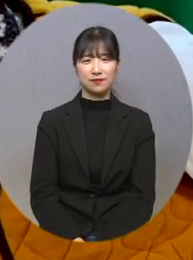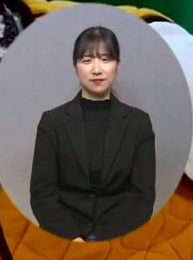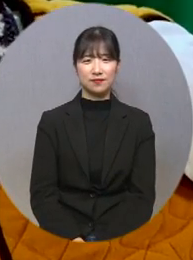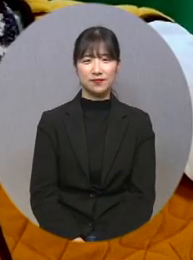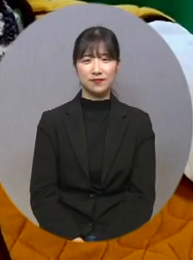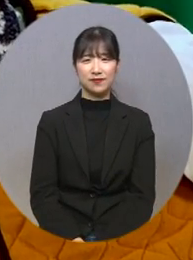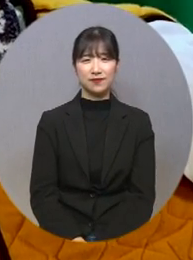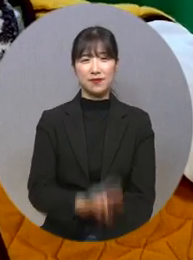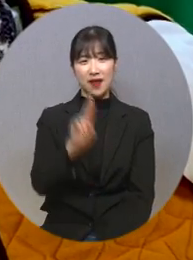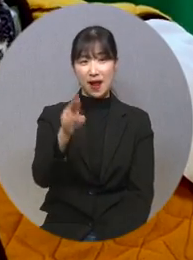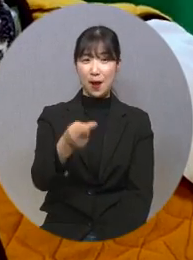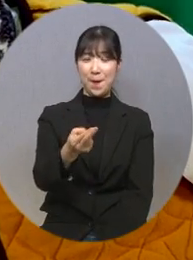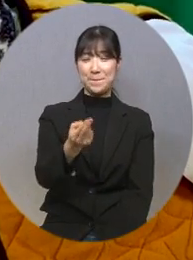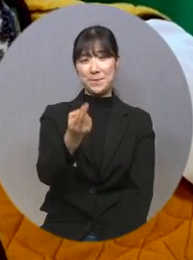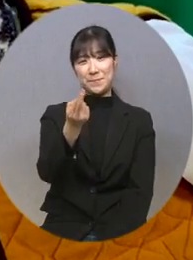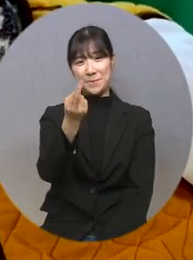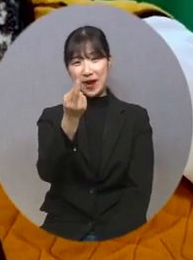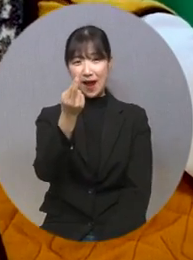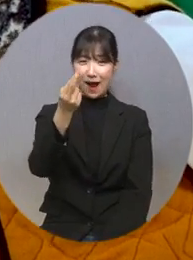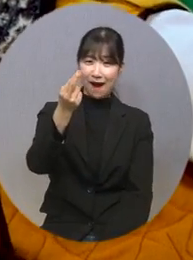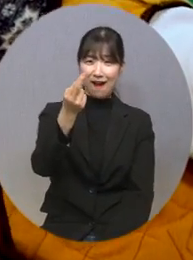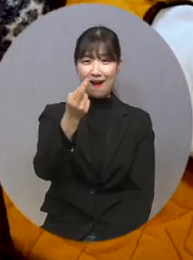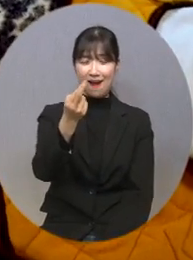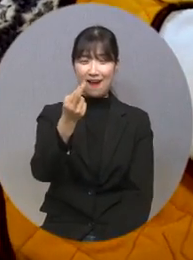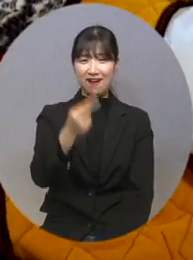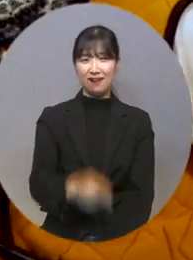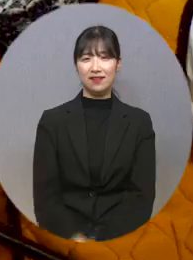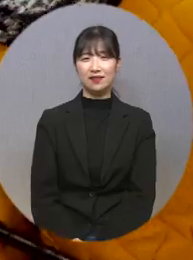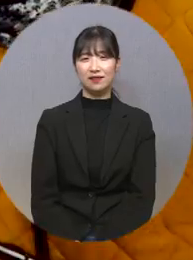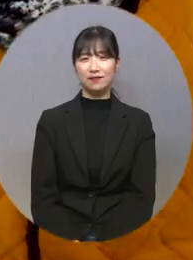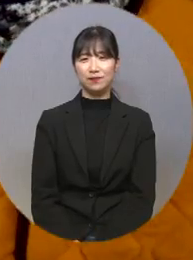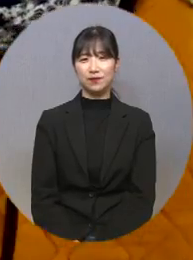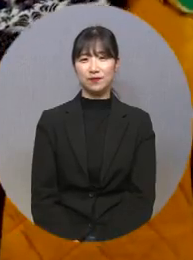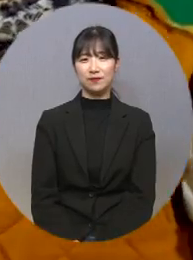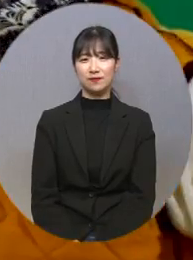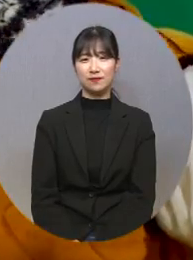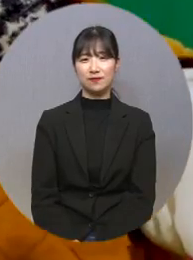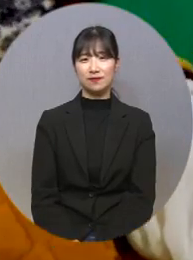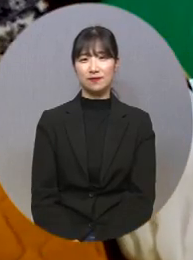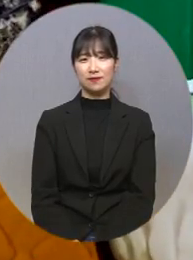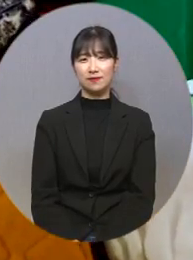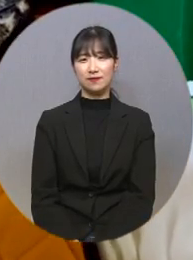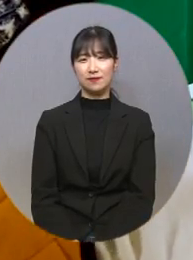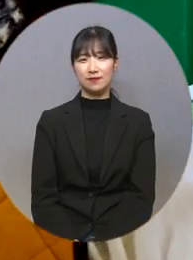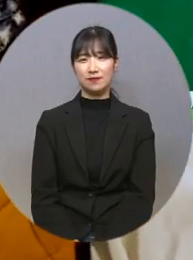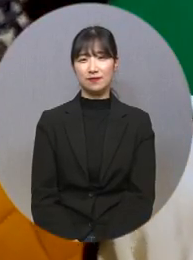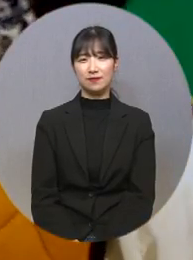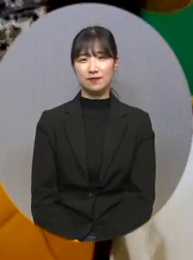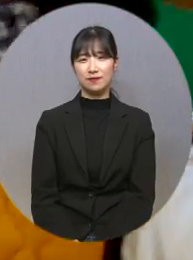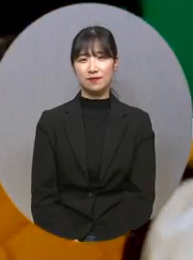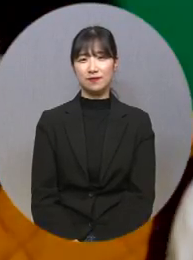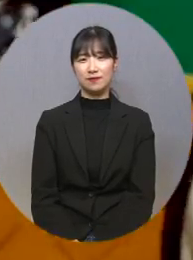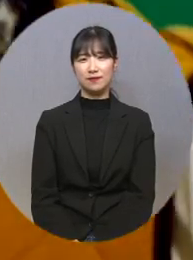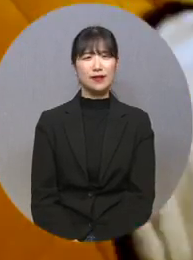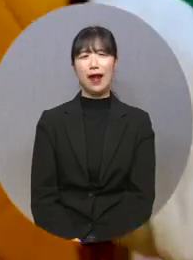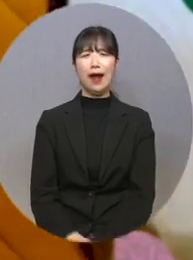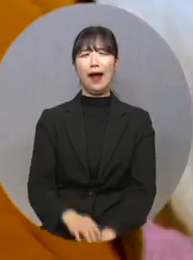들어가지고 들어가지고 딱 들어서 안돼 그대로 안돼 안돼 안돼 안돼